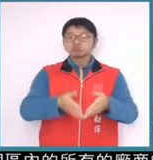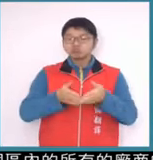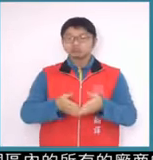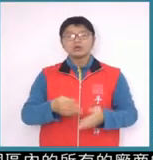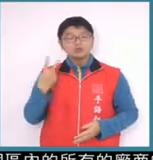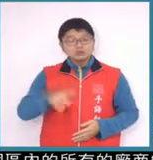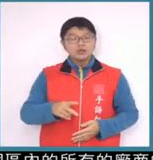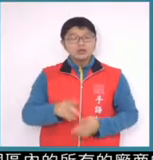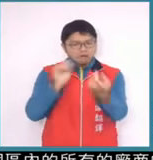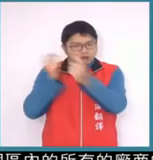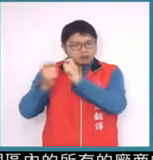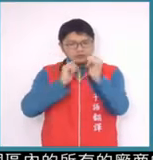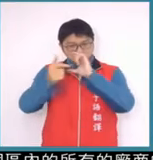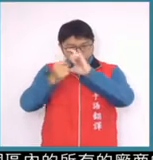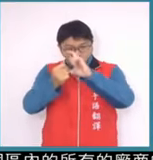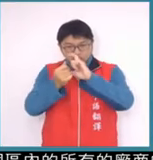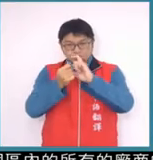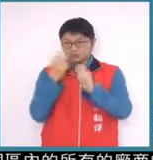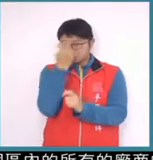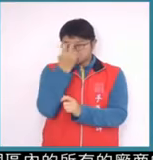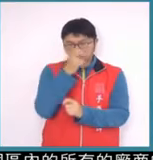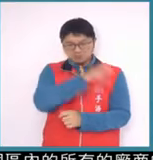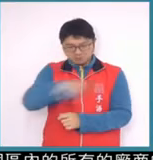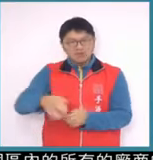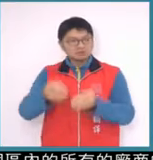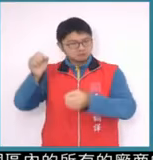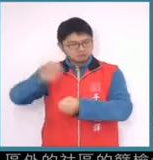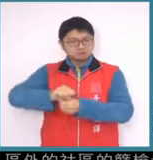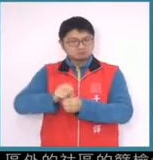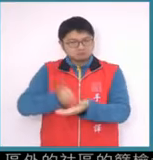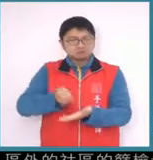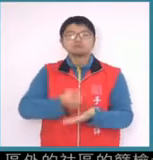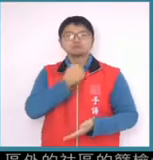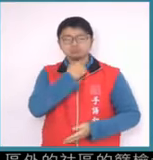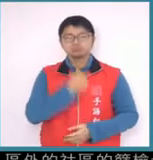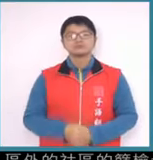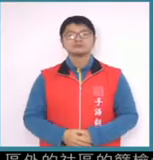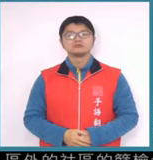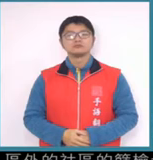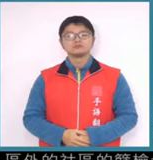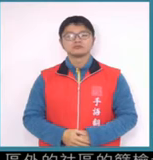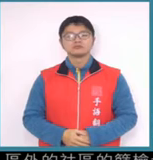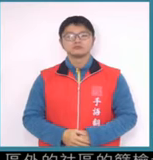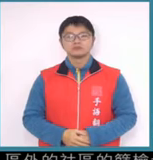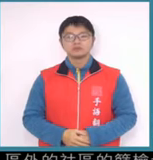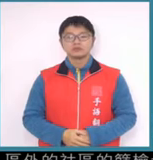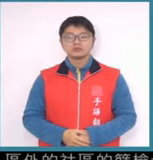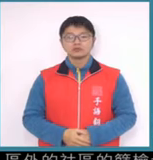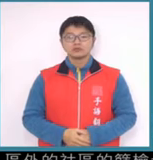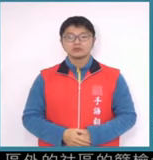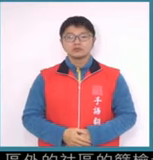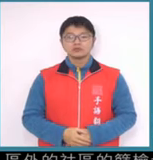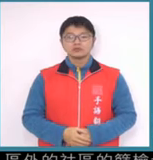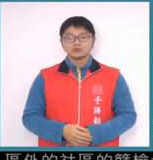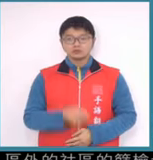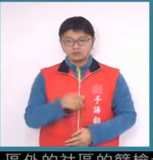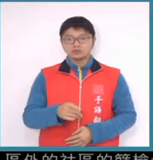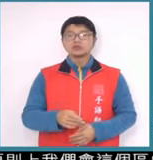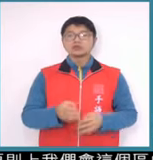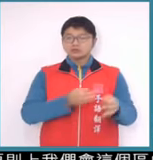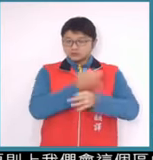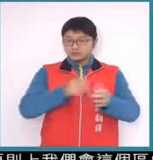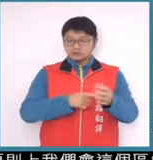社区的筛检也是要同步进行，那原则上我们会这个区内由这个指挥中心